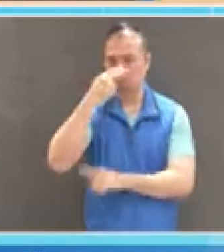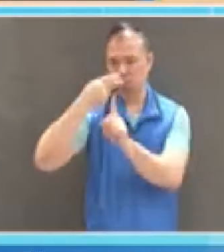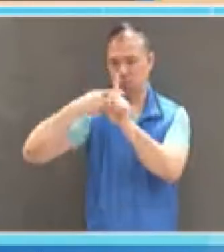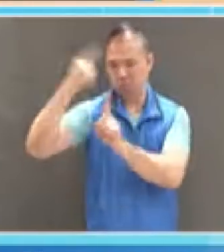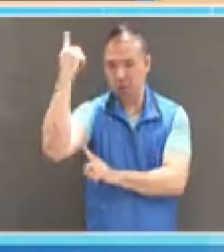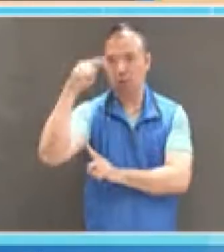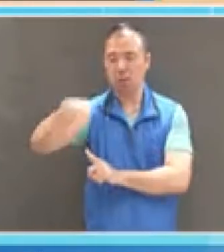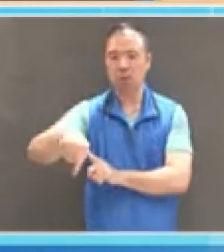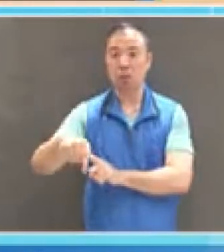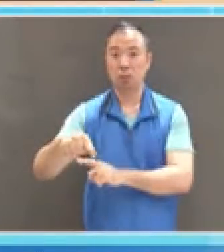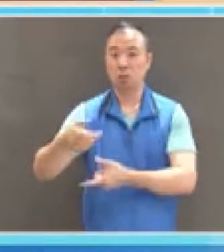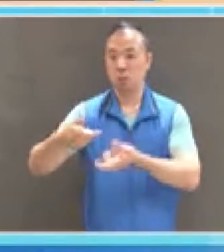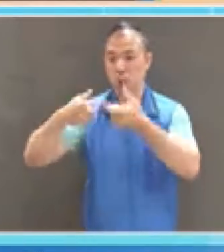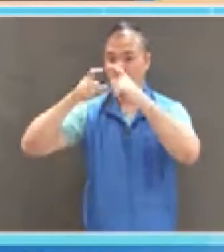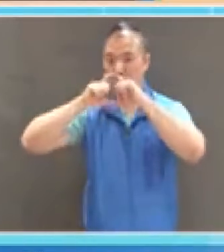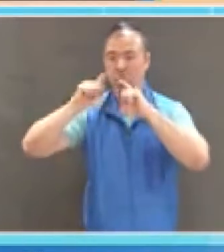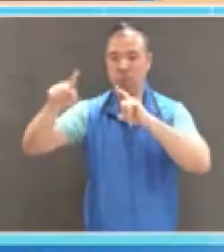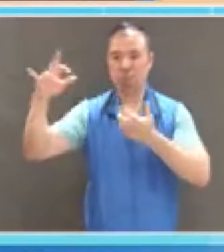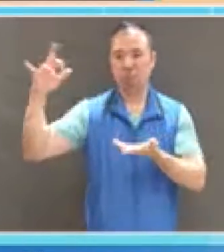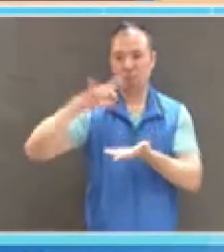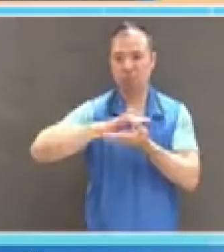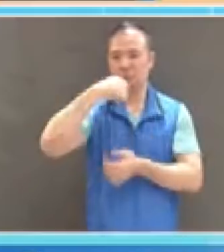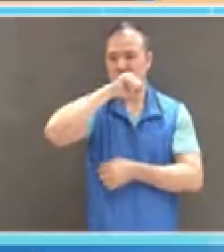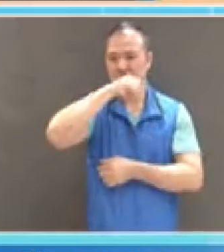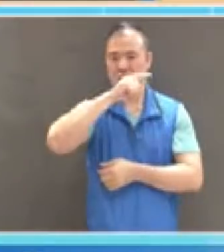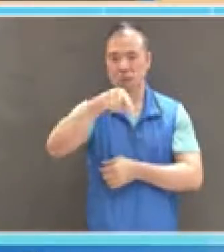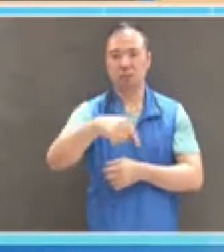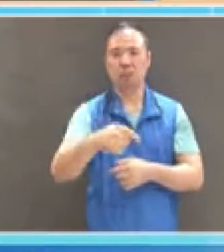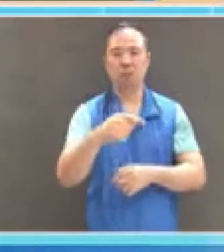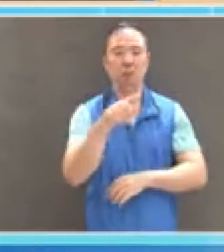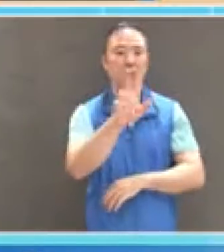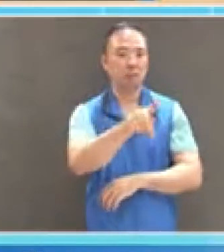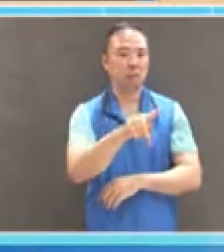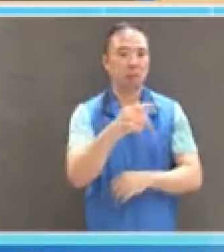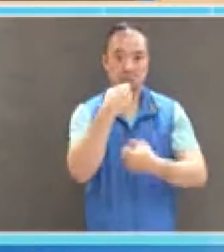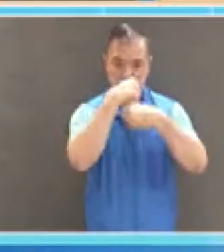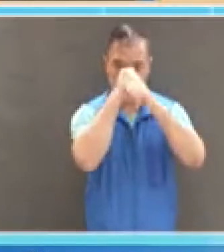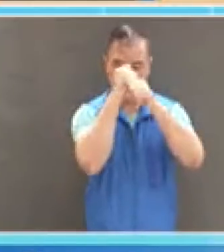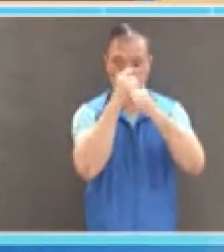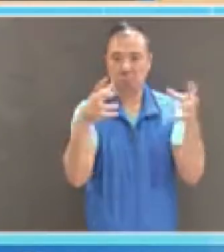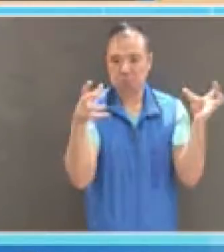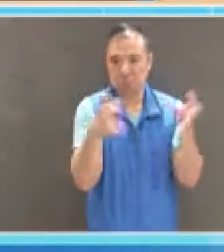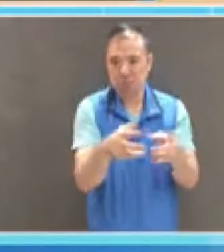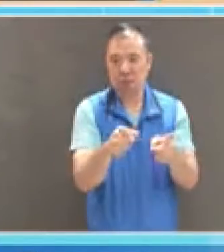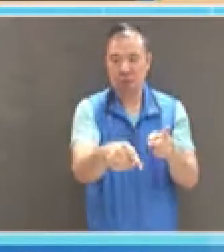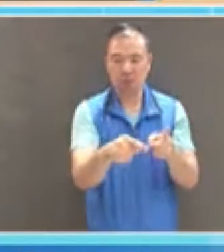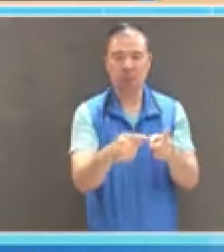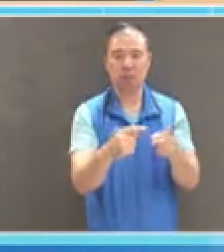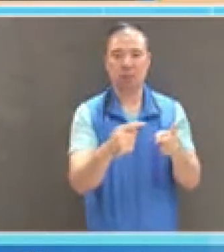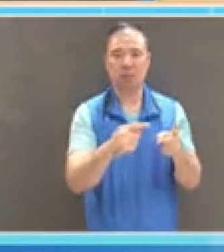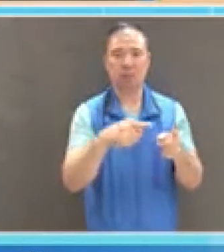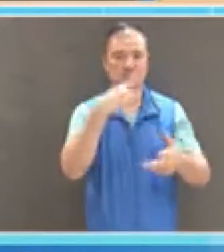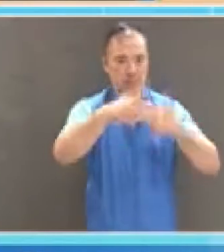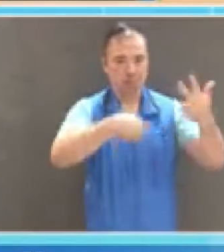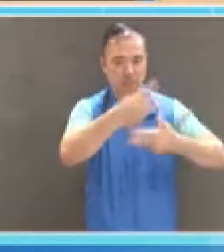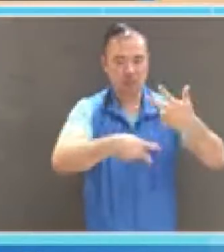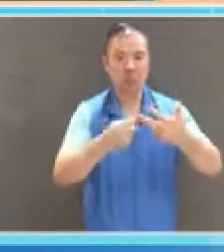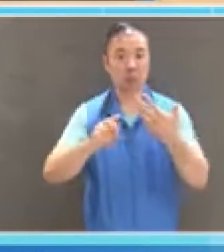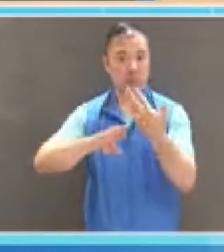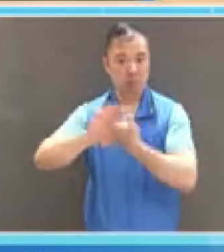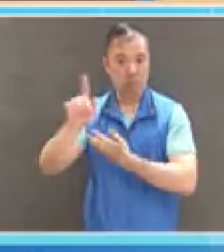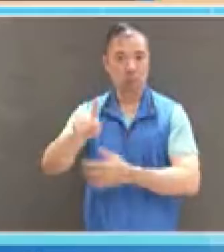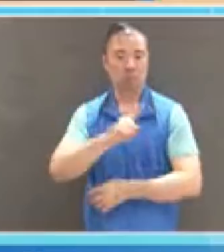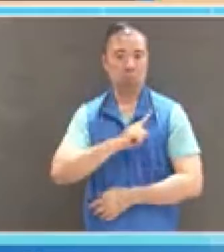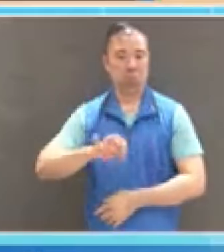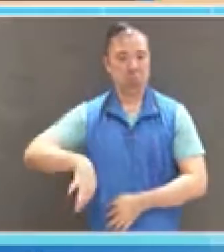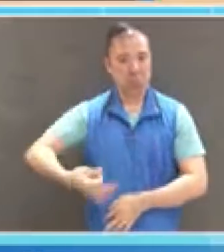检疫所14天，其他个入住防疫旅馆后住会大抵集中检疫所？